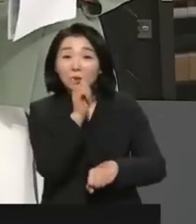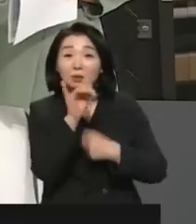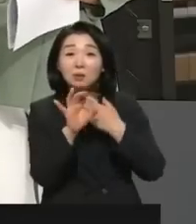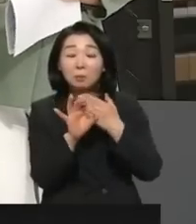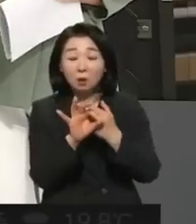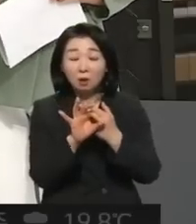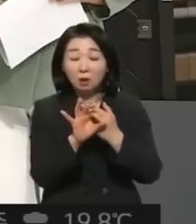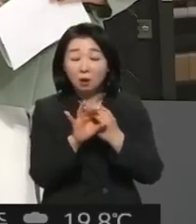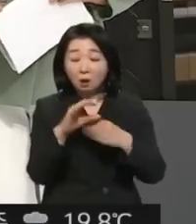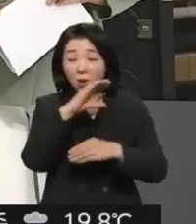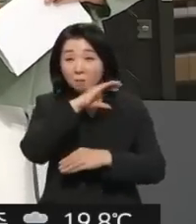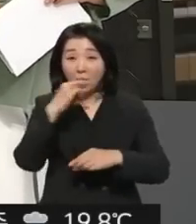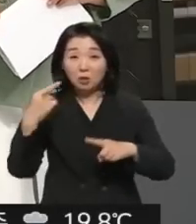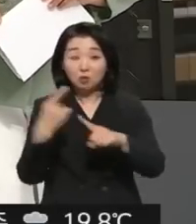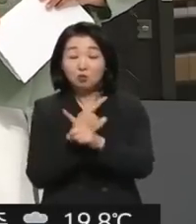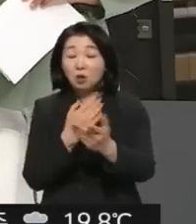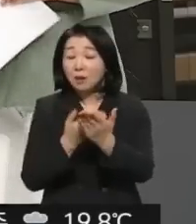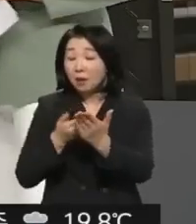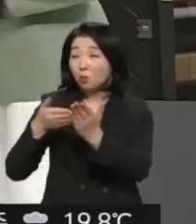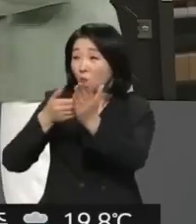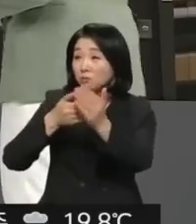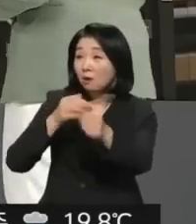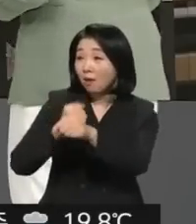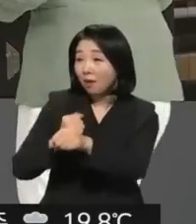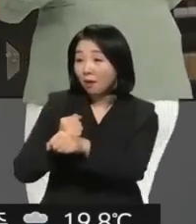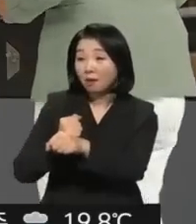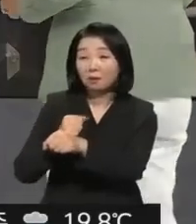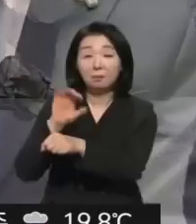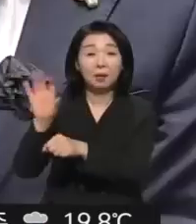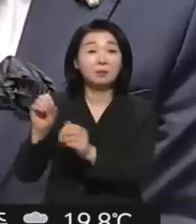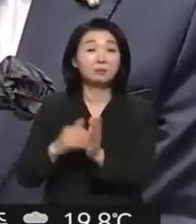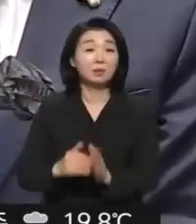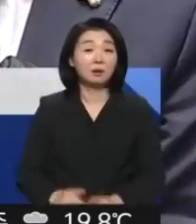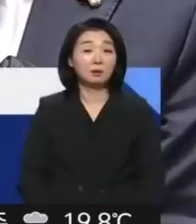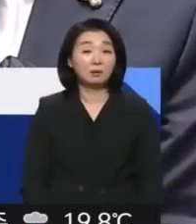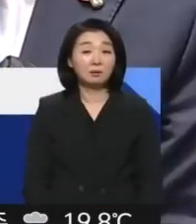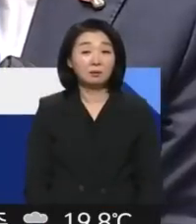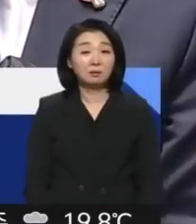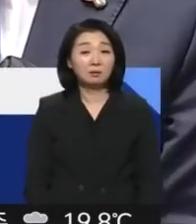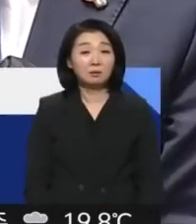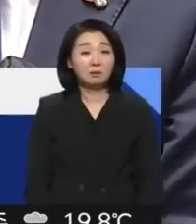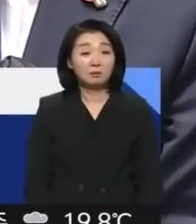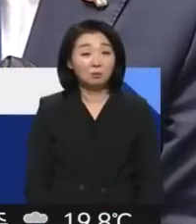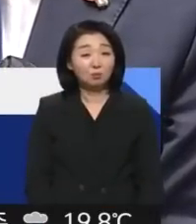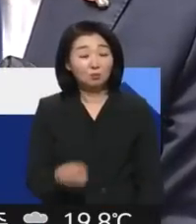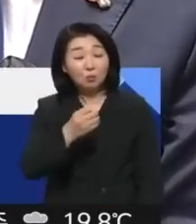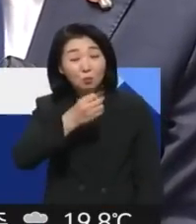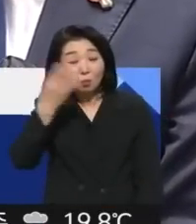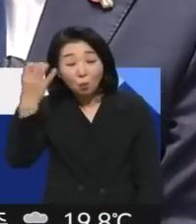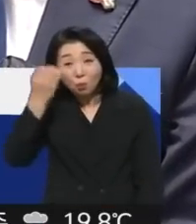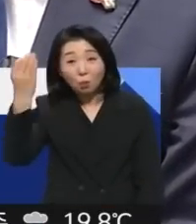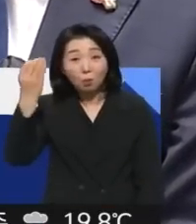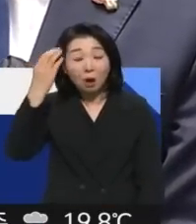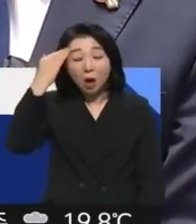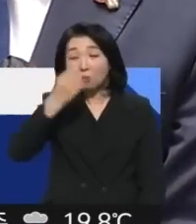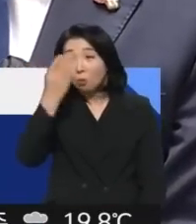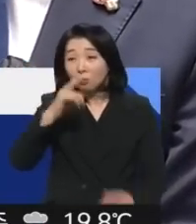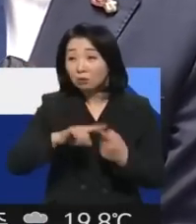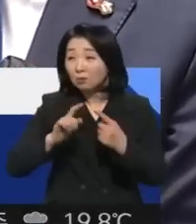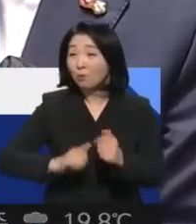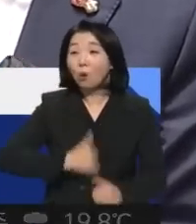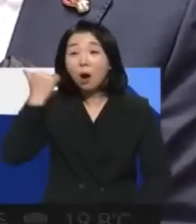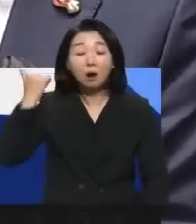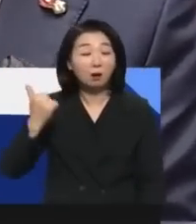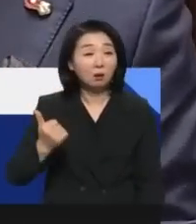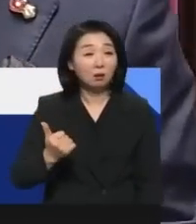정정 보도를 요청하라고 공세를 폈는데요. 아니, 우리 언론의 보도에 대해서는 성질 내고 보도